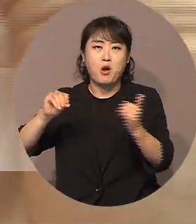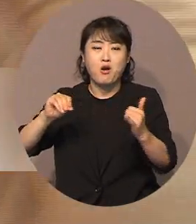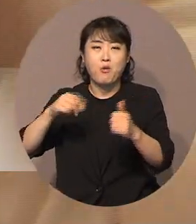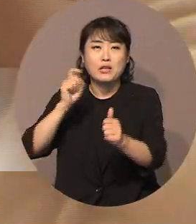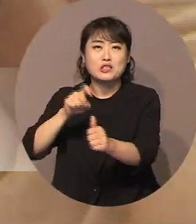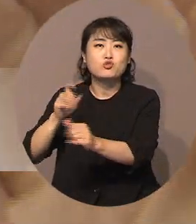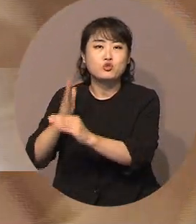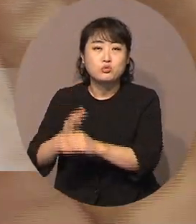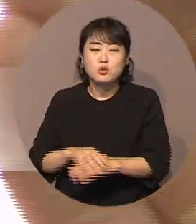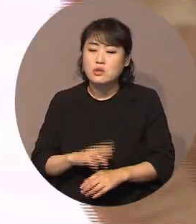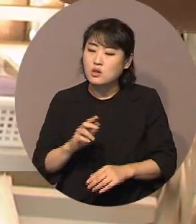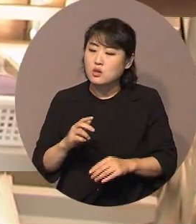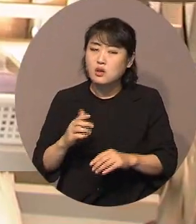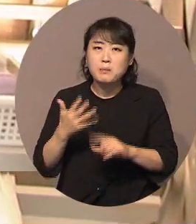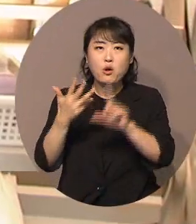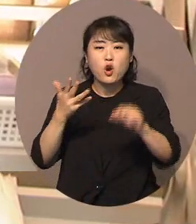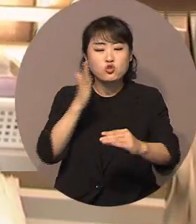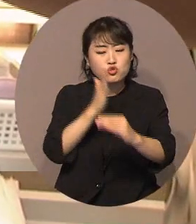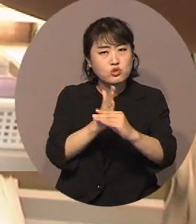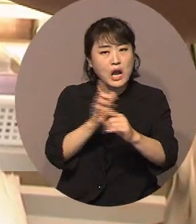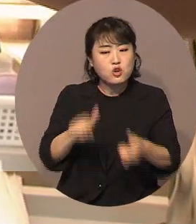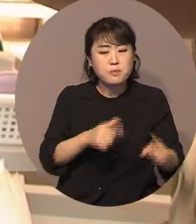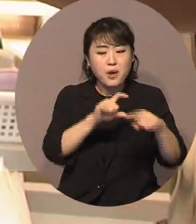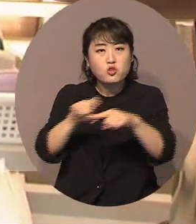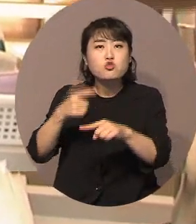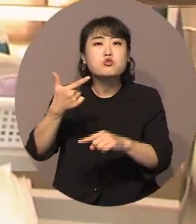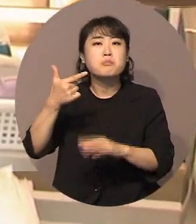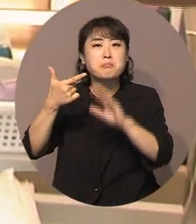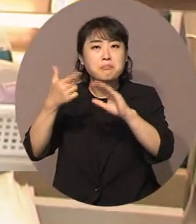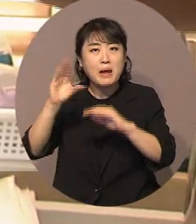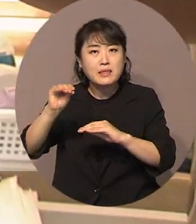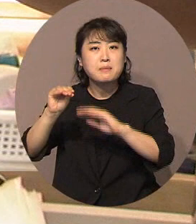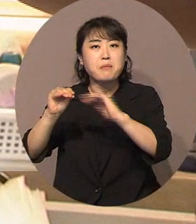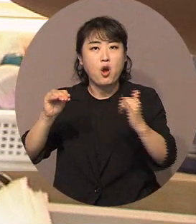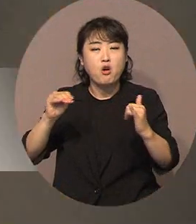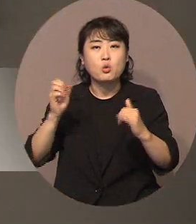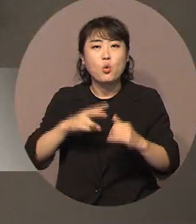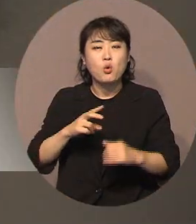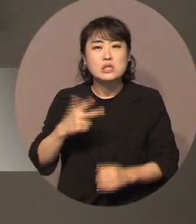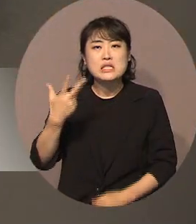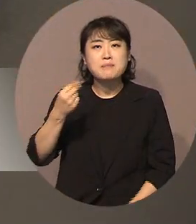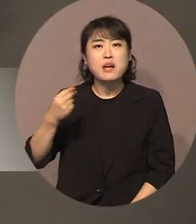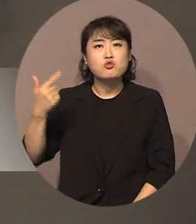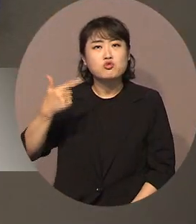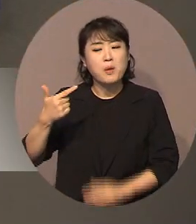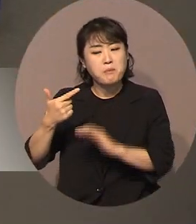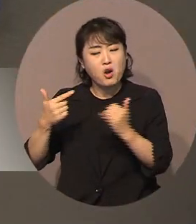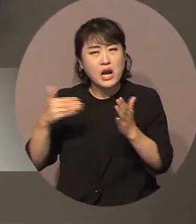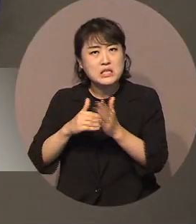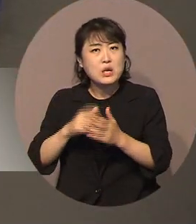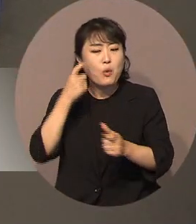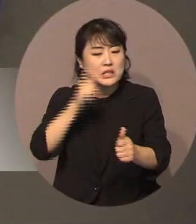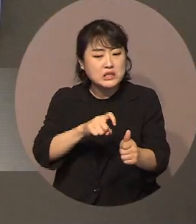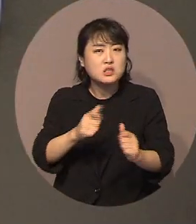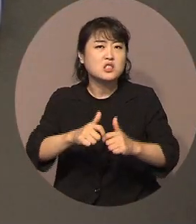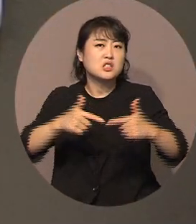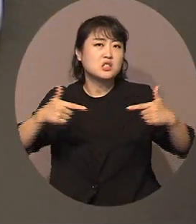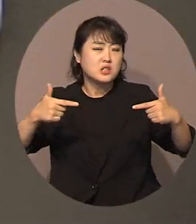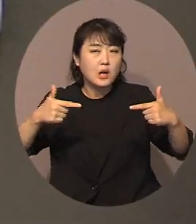이달 중순엔 하루 평균 6만 명, 최대 7만 6천 명까지 확진자가 나올 것으로